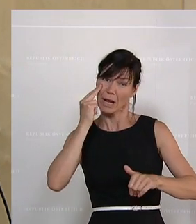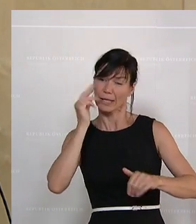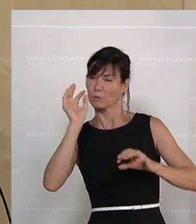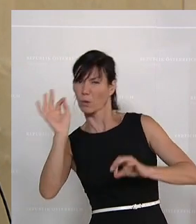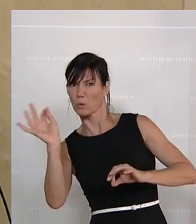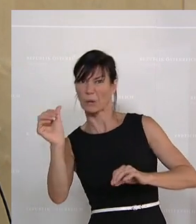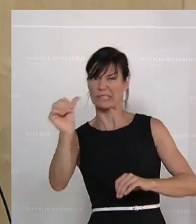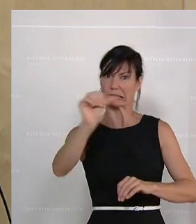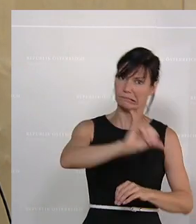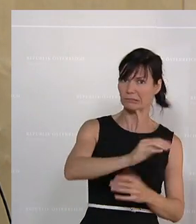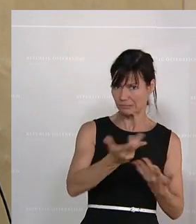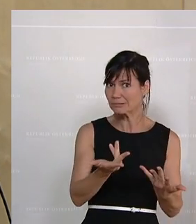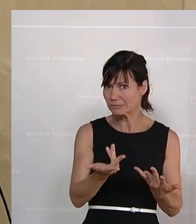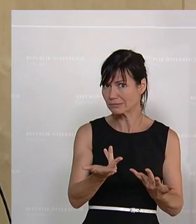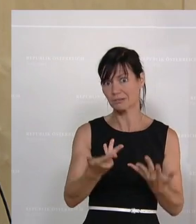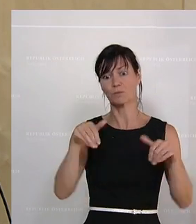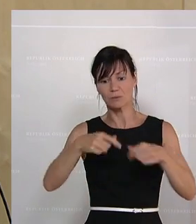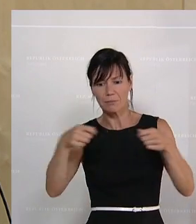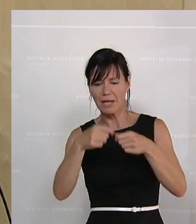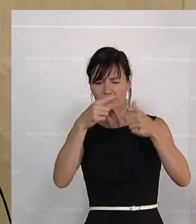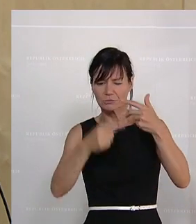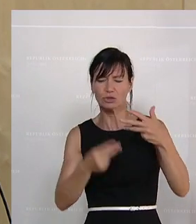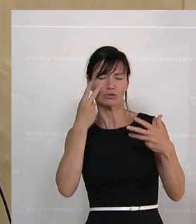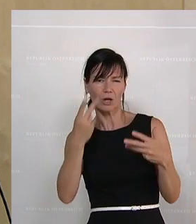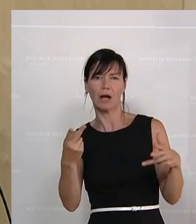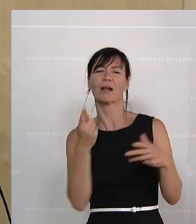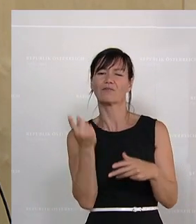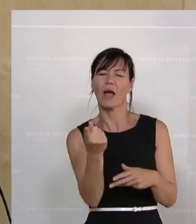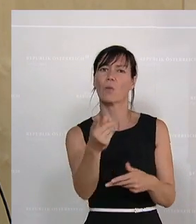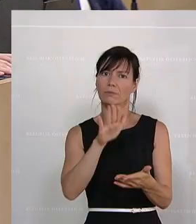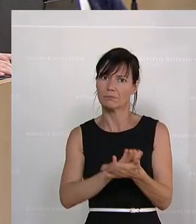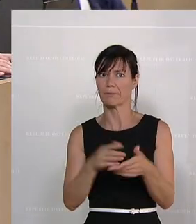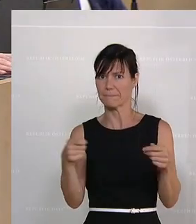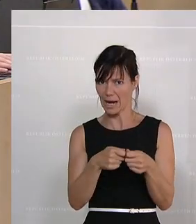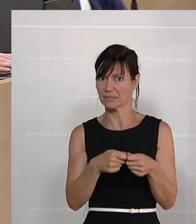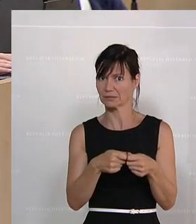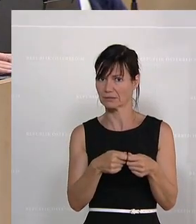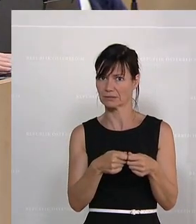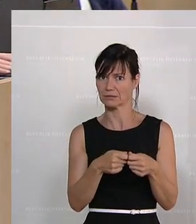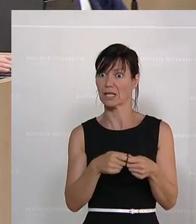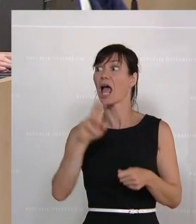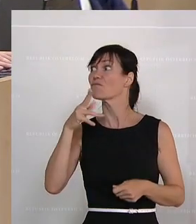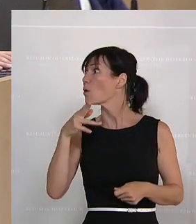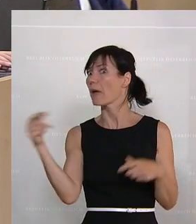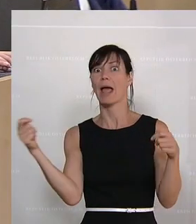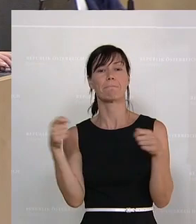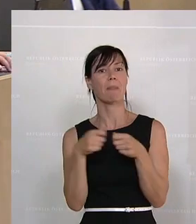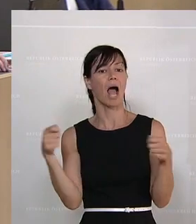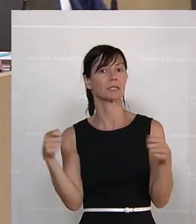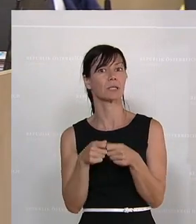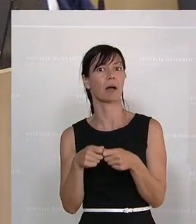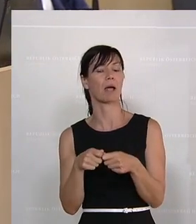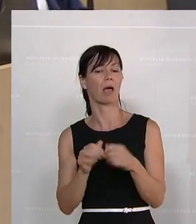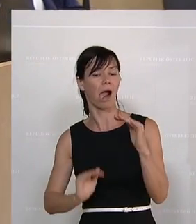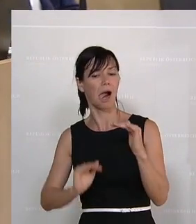richtigen maßnahmen geht natürlich auch entsprechend berücksichtigt müssen weil falsch gesetzte maßnahmen natürlich